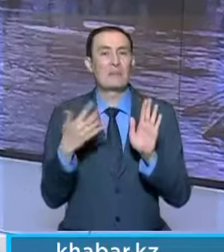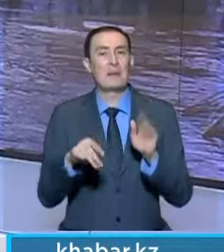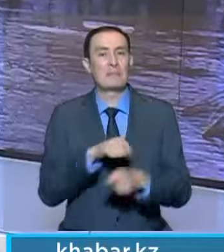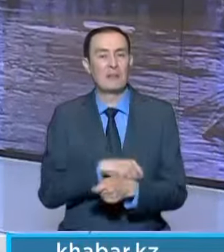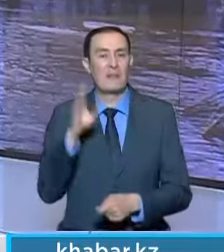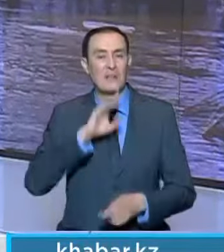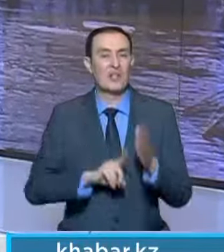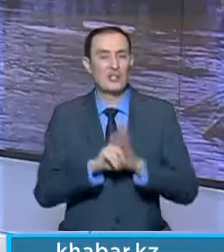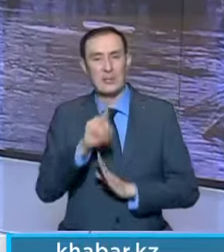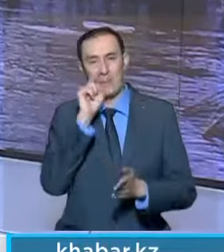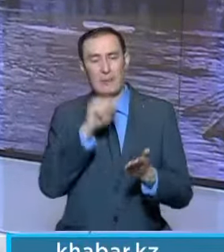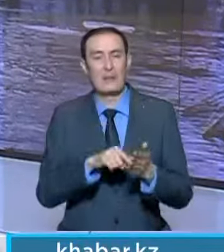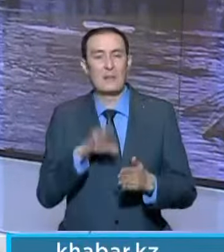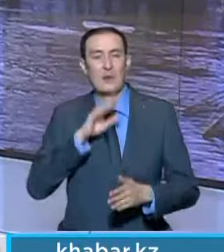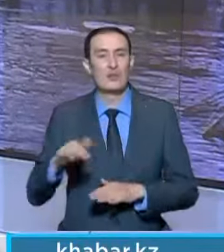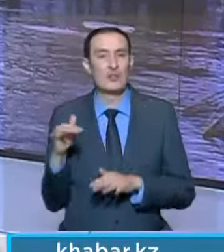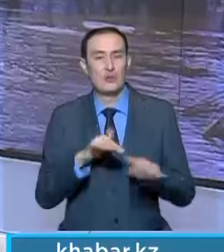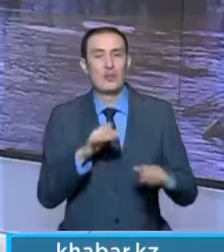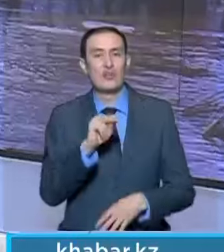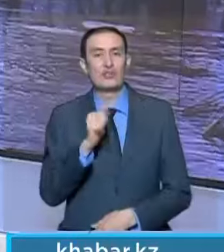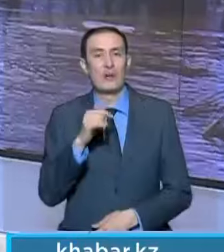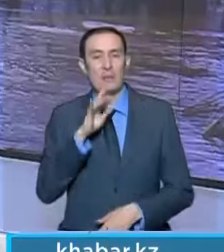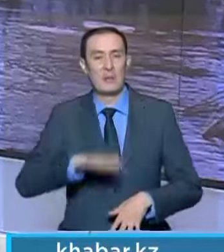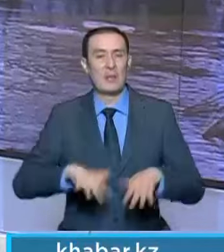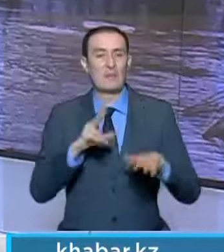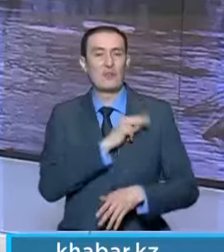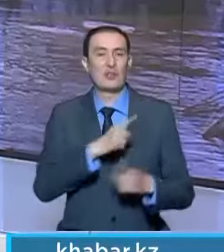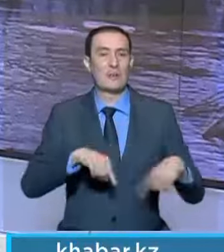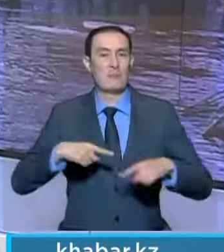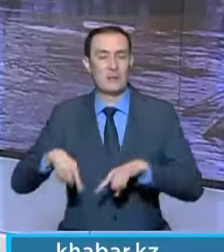Вода уже начала заходить вверх по течению реки Чаган, подтапливая дачные